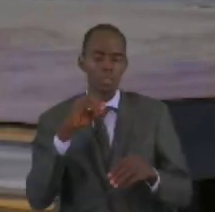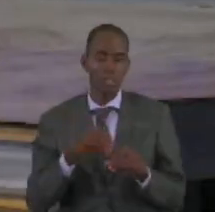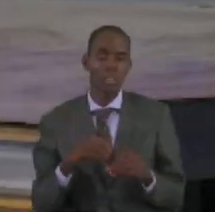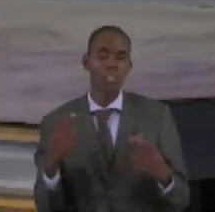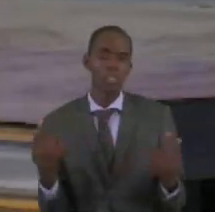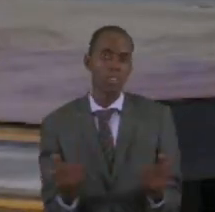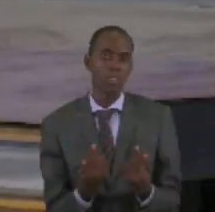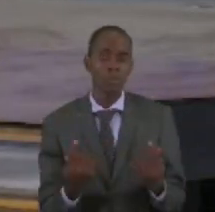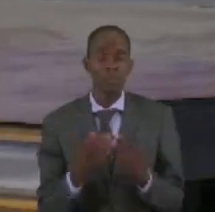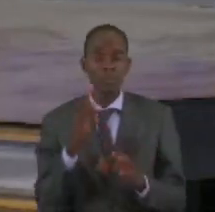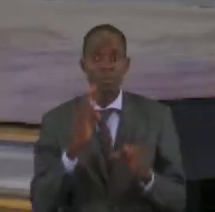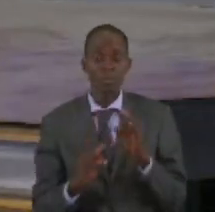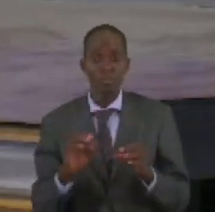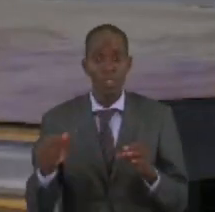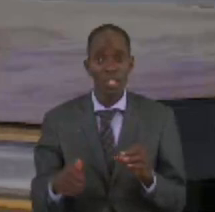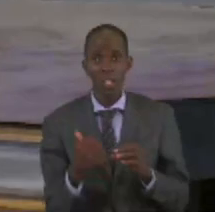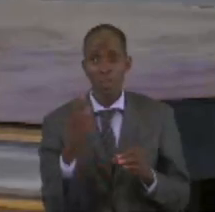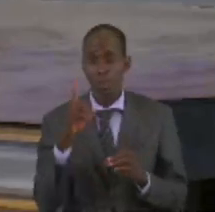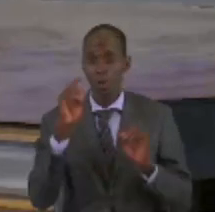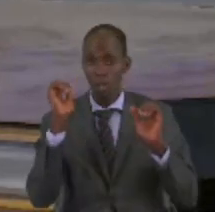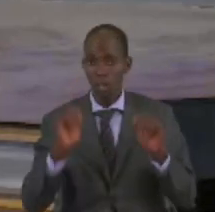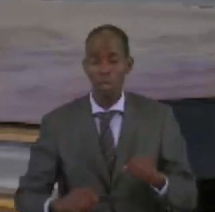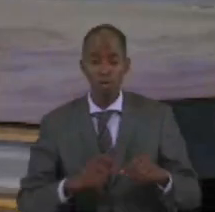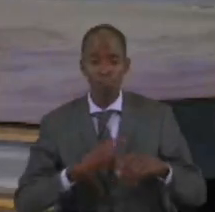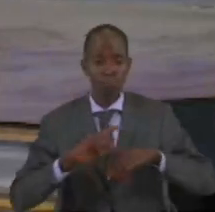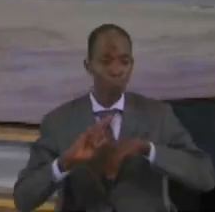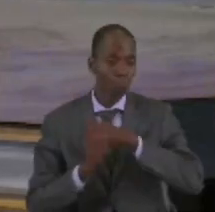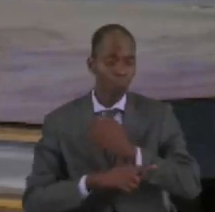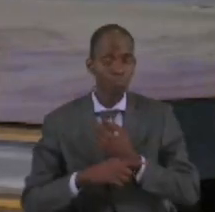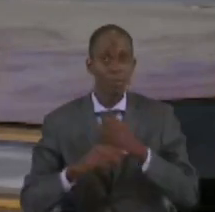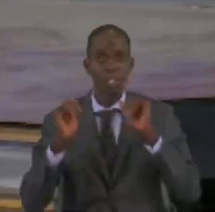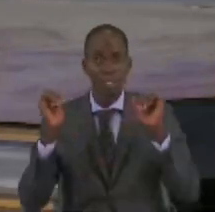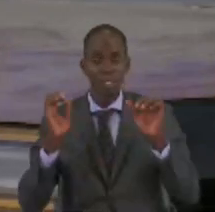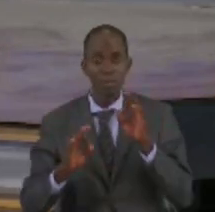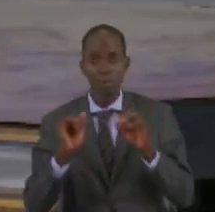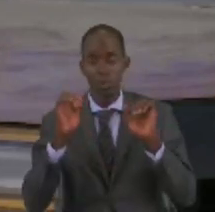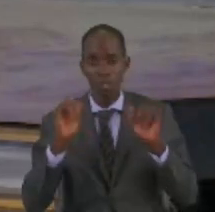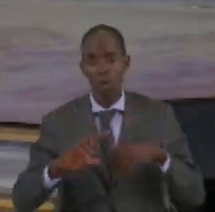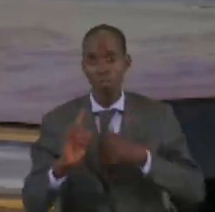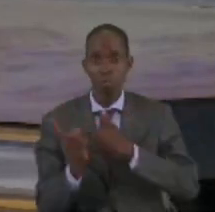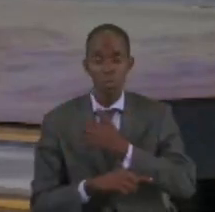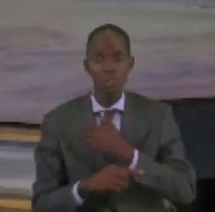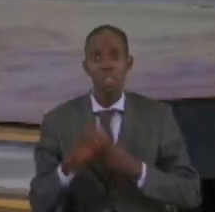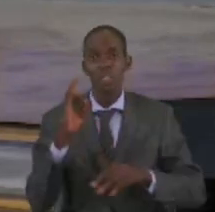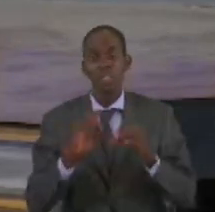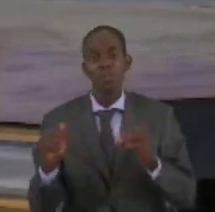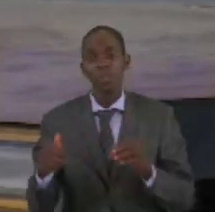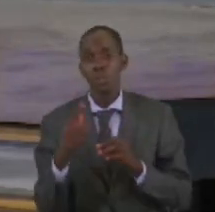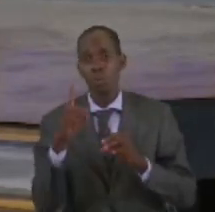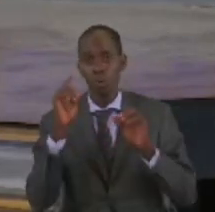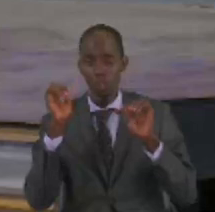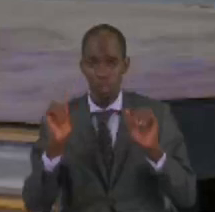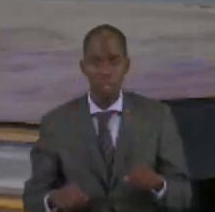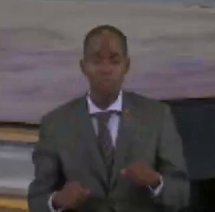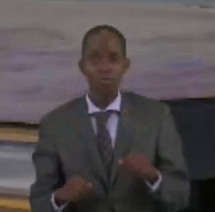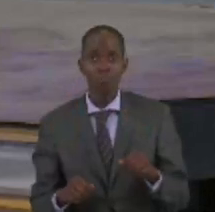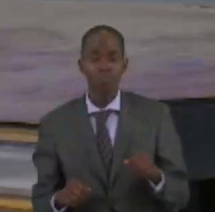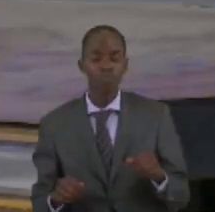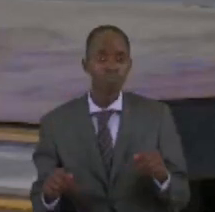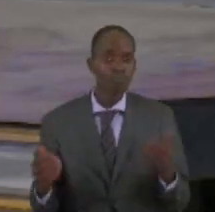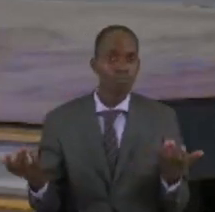les religieux insensibles à caractère sans grâce dans le péché. Si quelqu'un peut torturer, punir, si quelqu'un